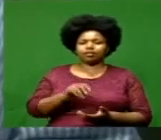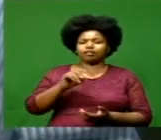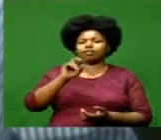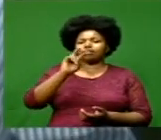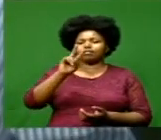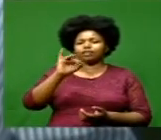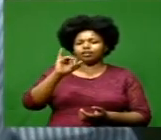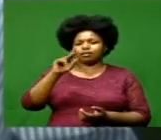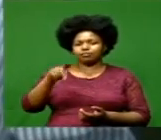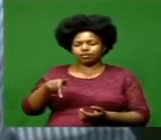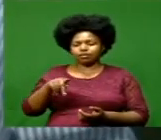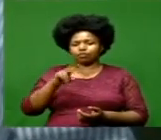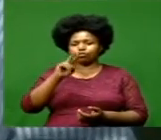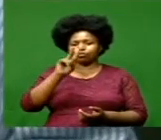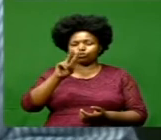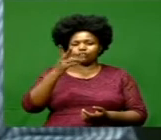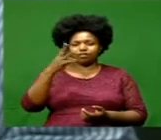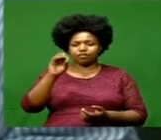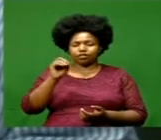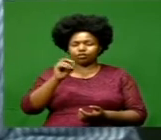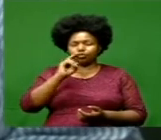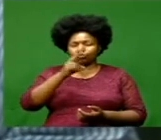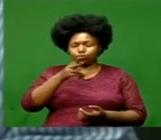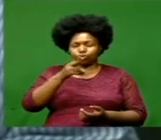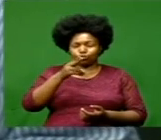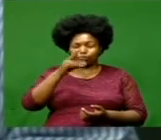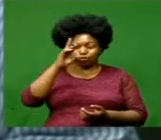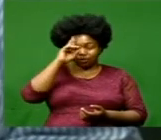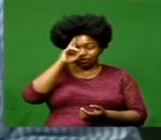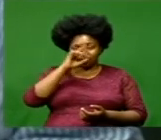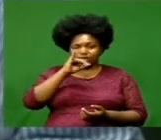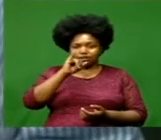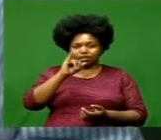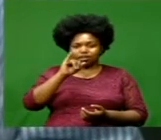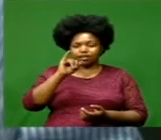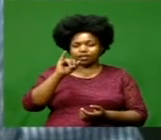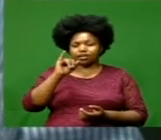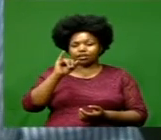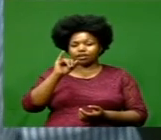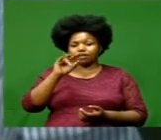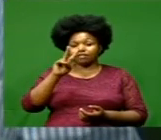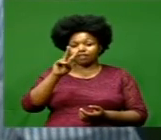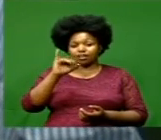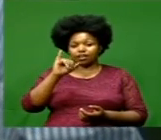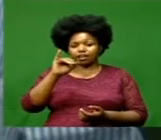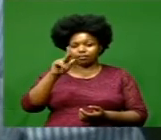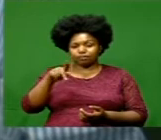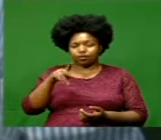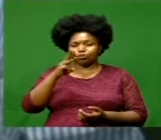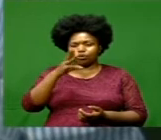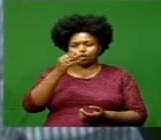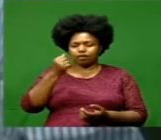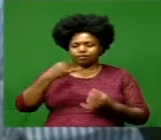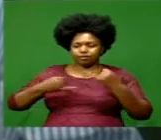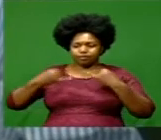hambanga 250 uta kumbula pamnaget fu tiko tiko le le vip ee kutabegu ne dina ee besege